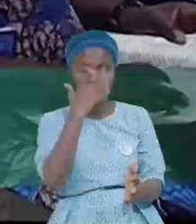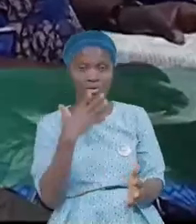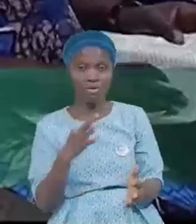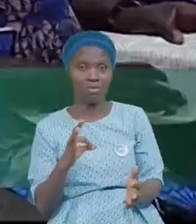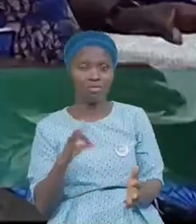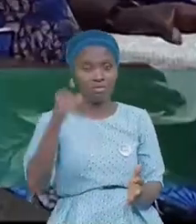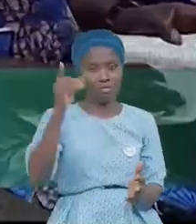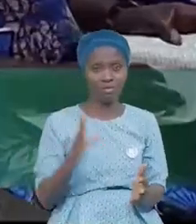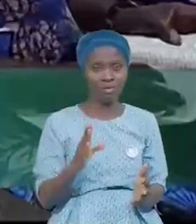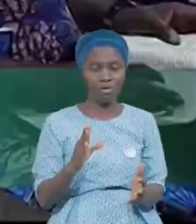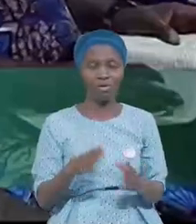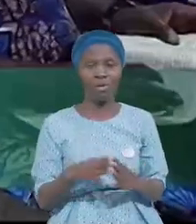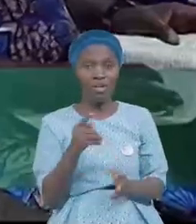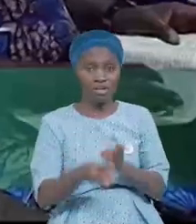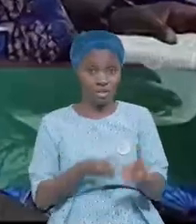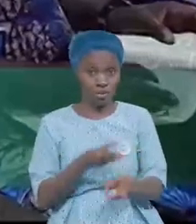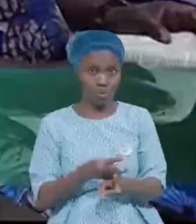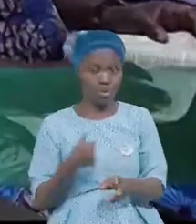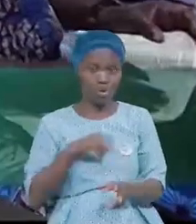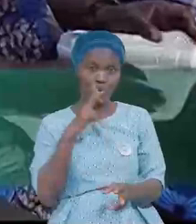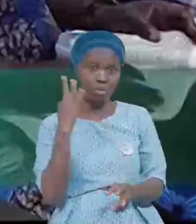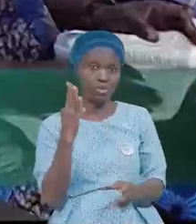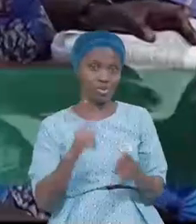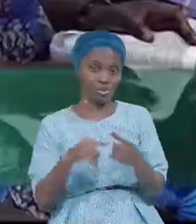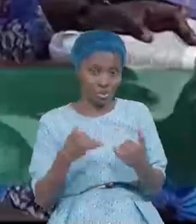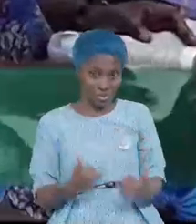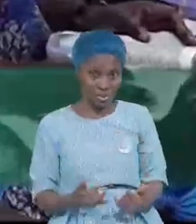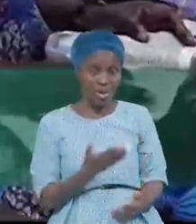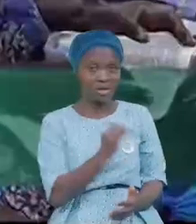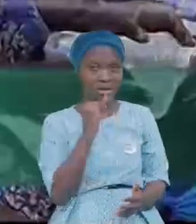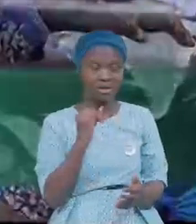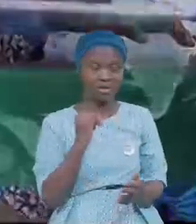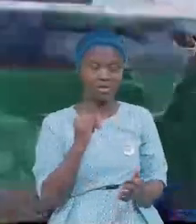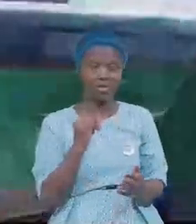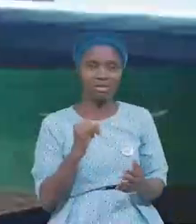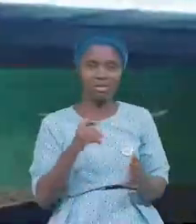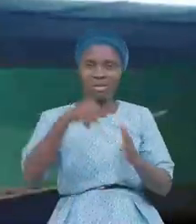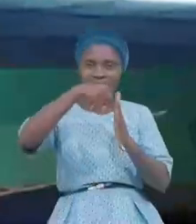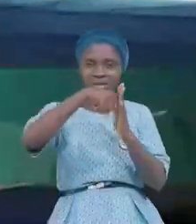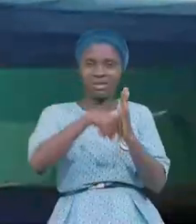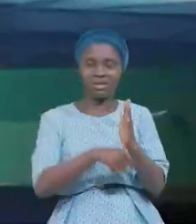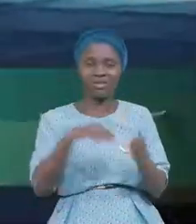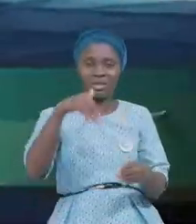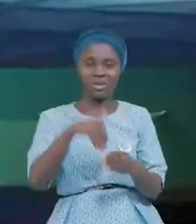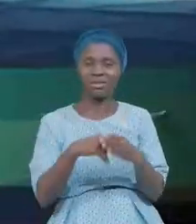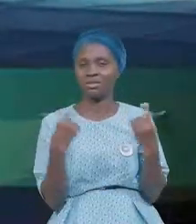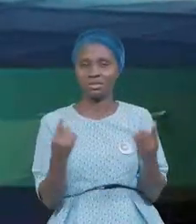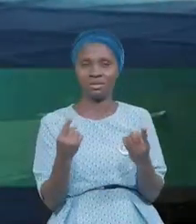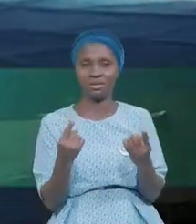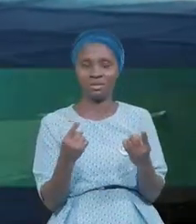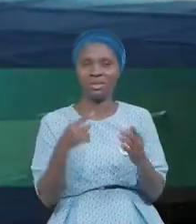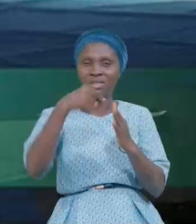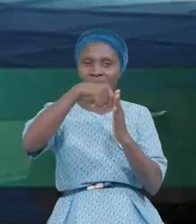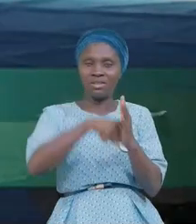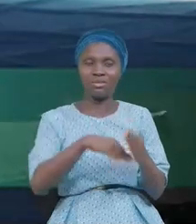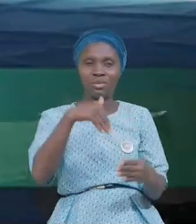Mais le monde que nous servons, il y a de la sophistication dans le crime, la sophistication dans